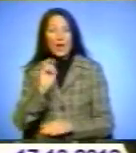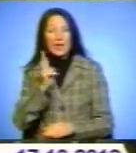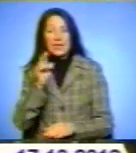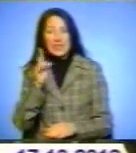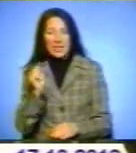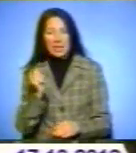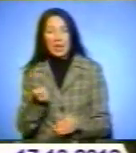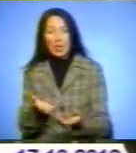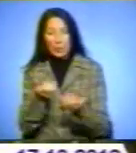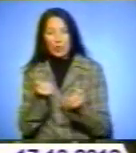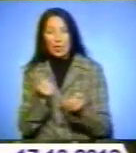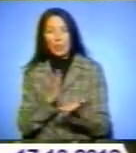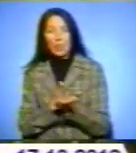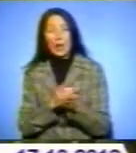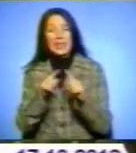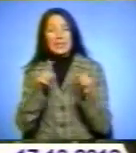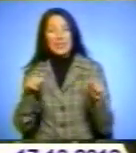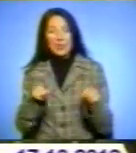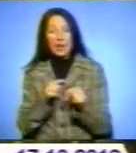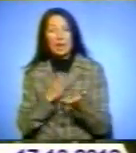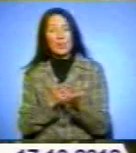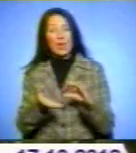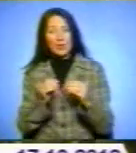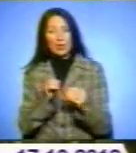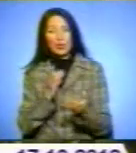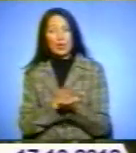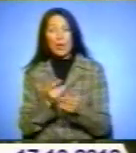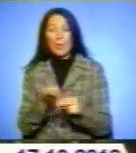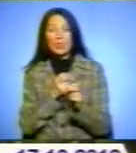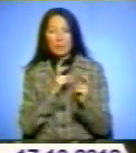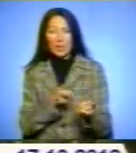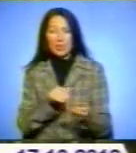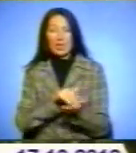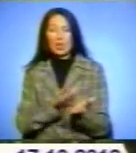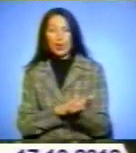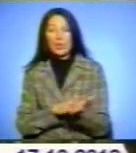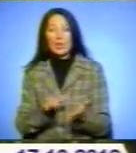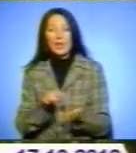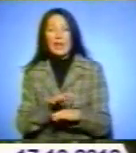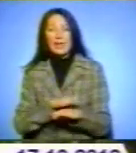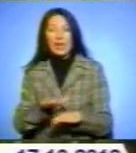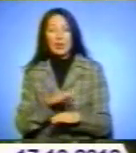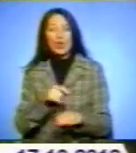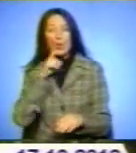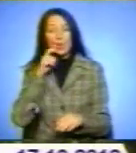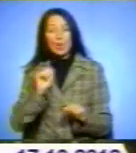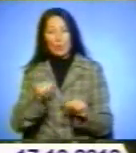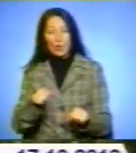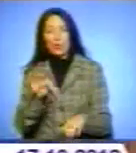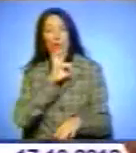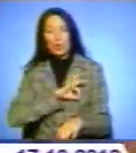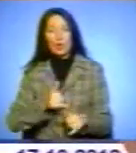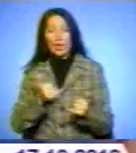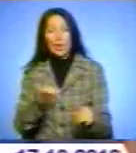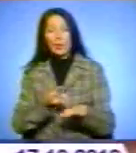є безпечна і що вона є зареєстрована на території України. Відповідно, ми її можемо використовувати для проведення профілактичних